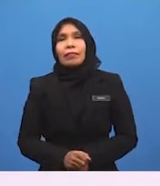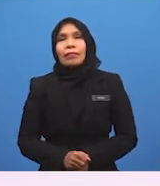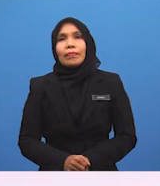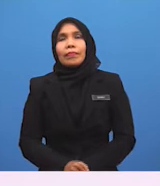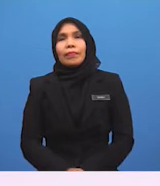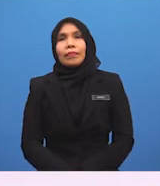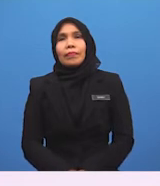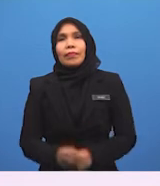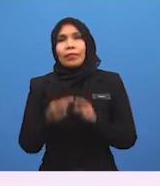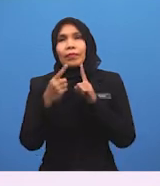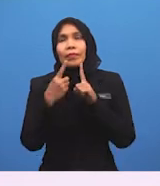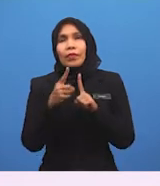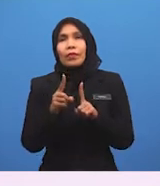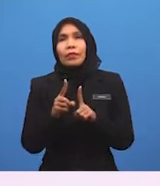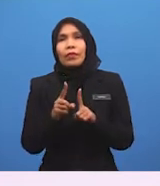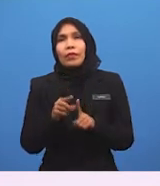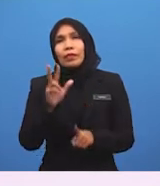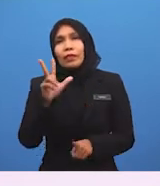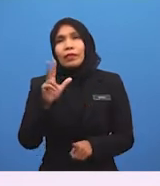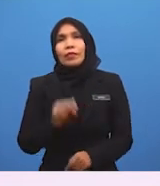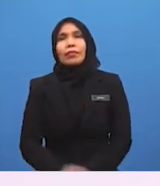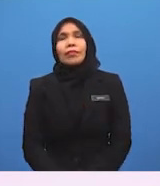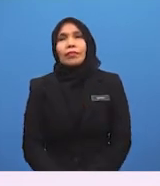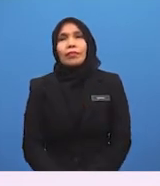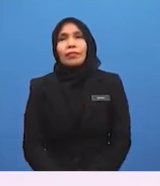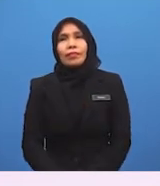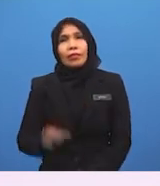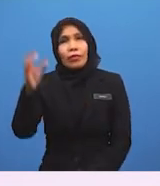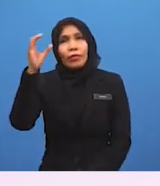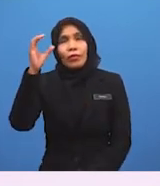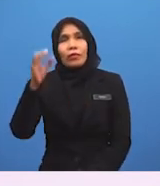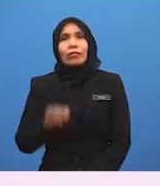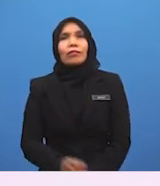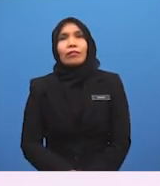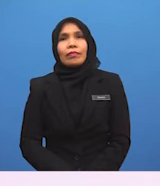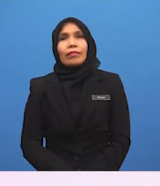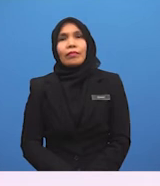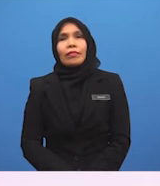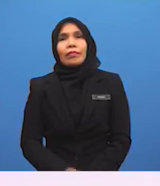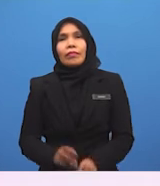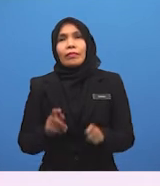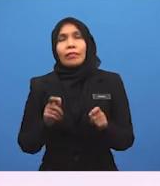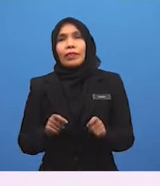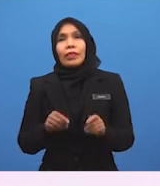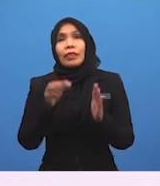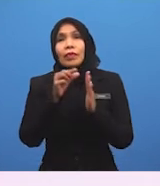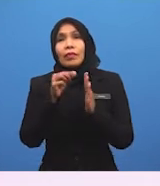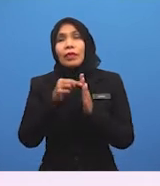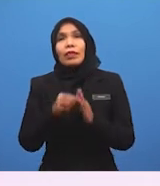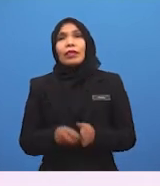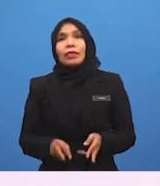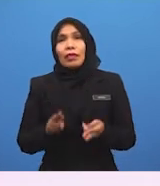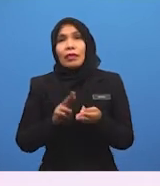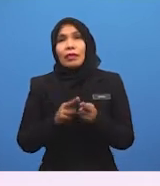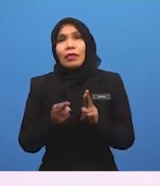mereka. Jawapan bagi soalan ketiga, Chong patut memilih rakan yang